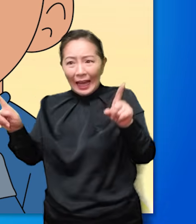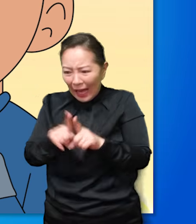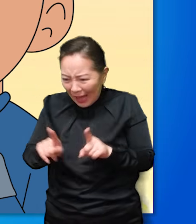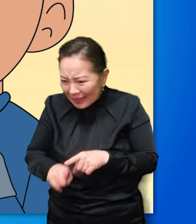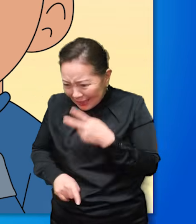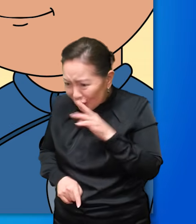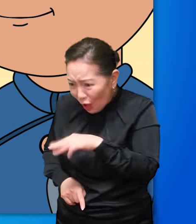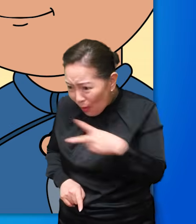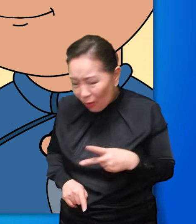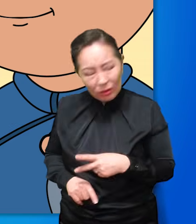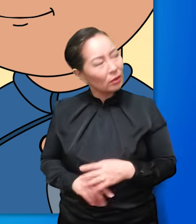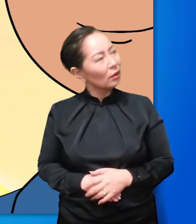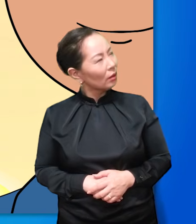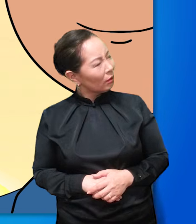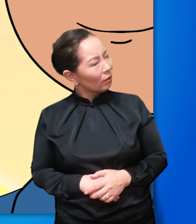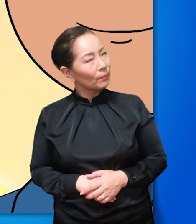нүгүү юу?